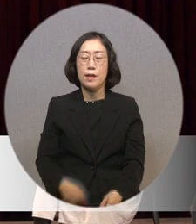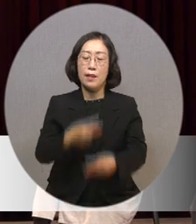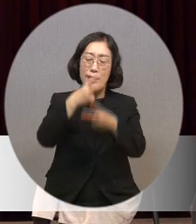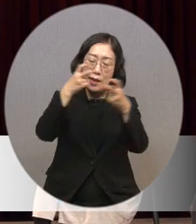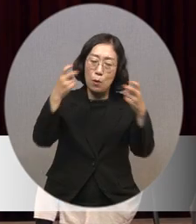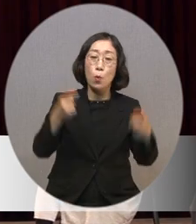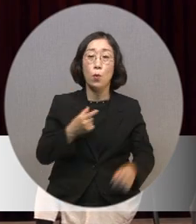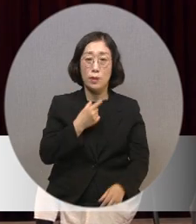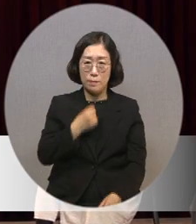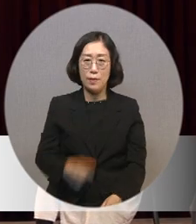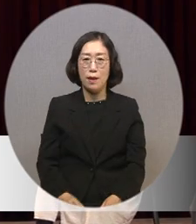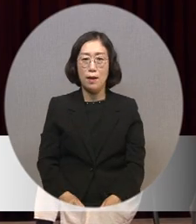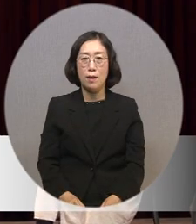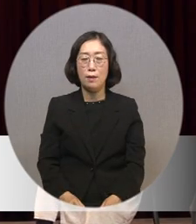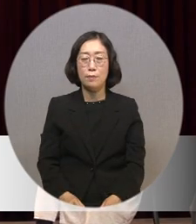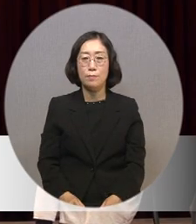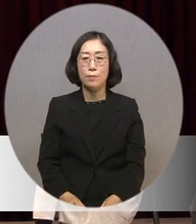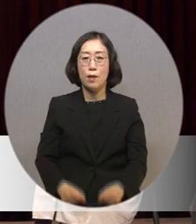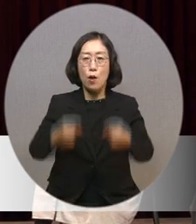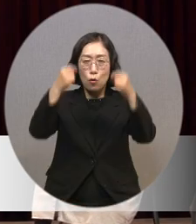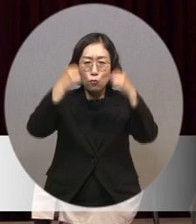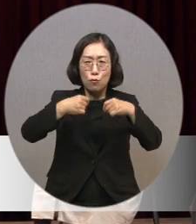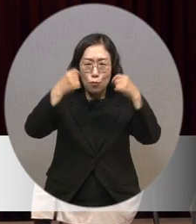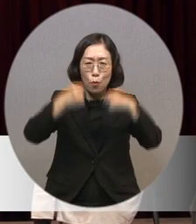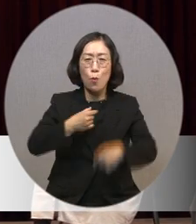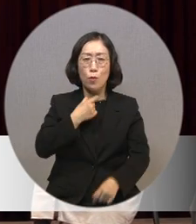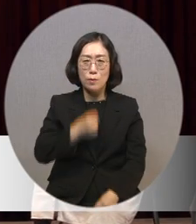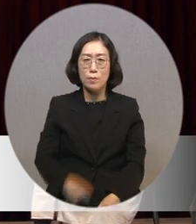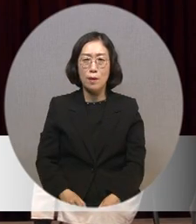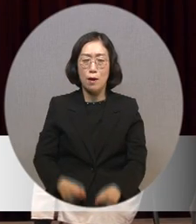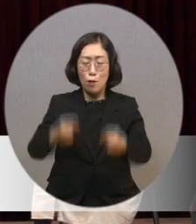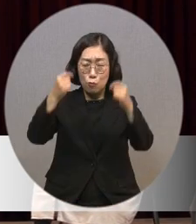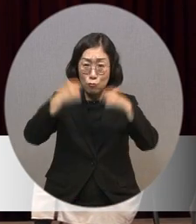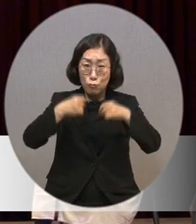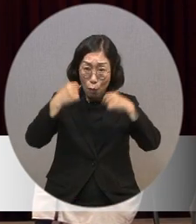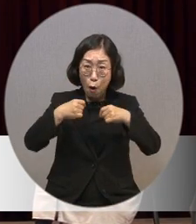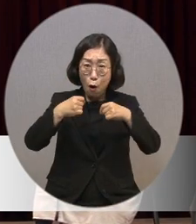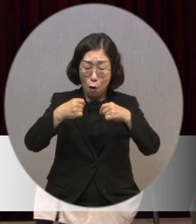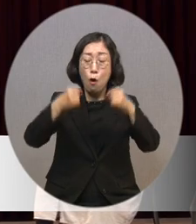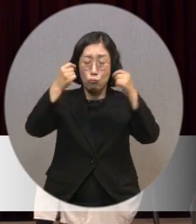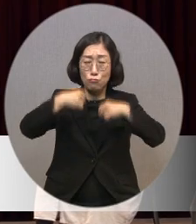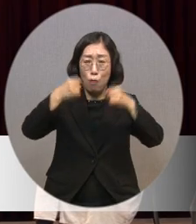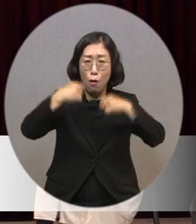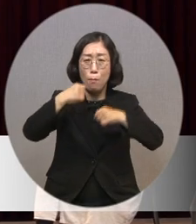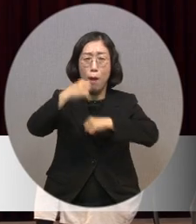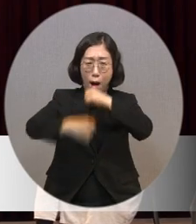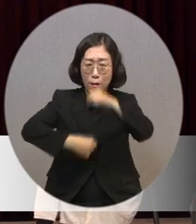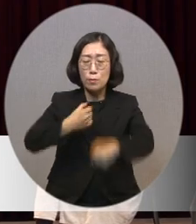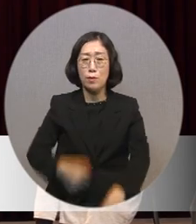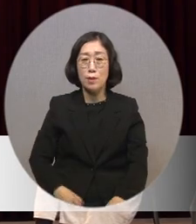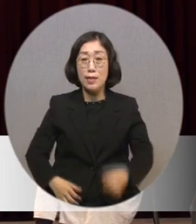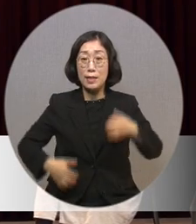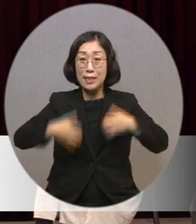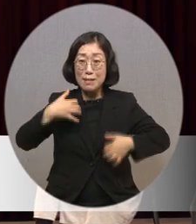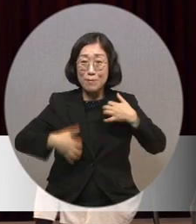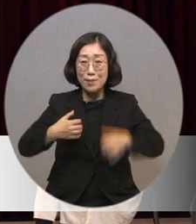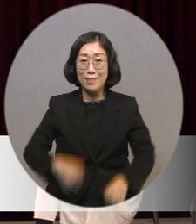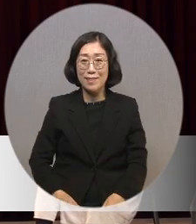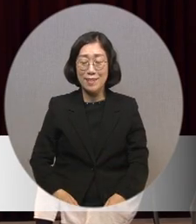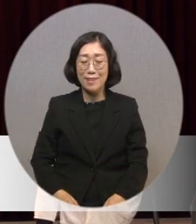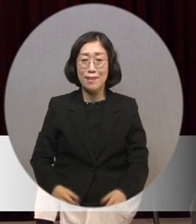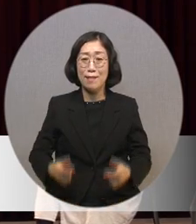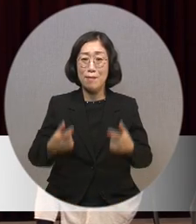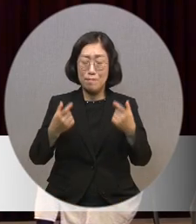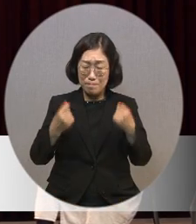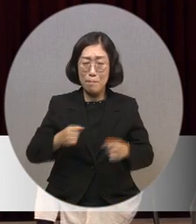자고 싶다, 울고 싶다, 울 때는 울어야 한다, 기쁠 때는 기뻐야